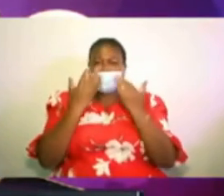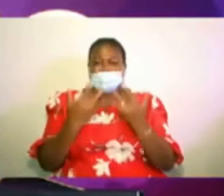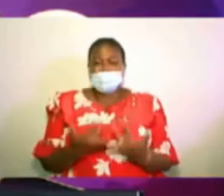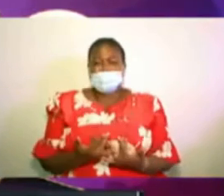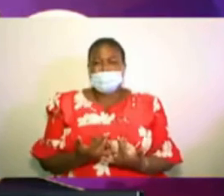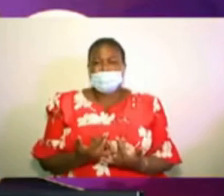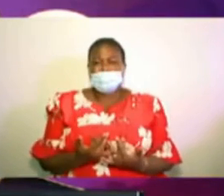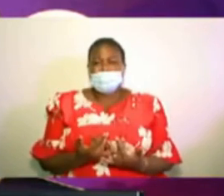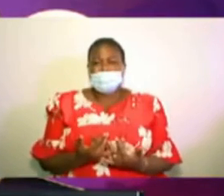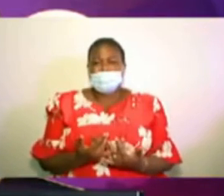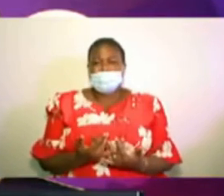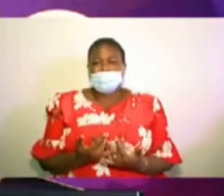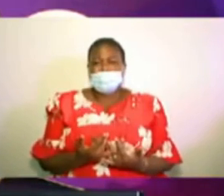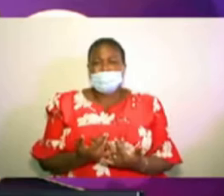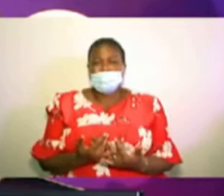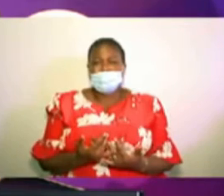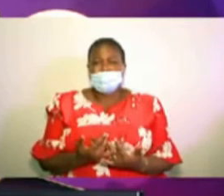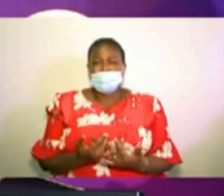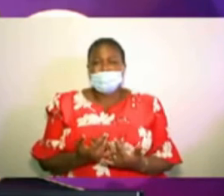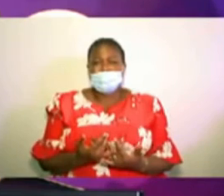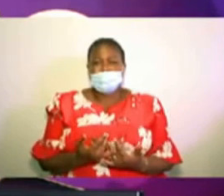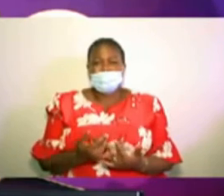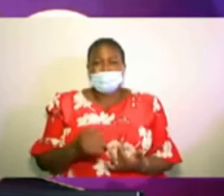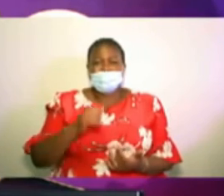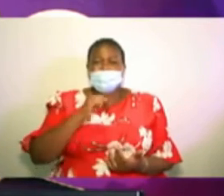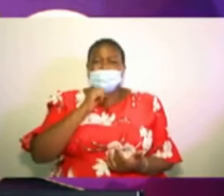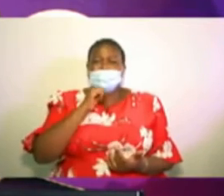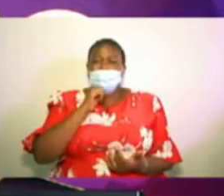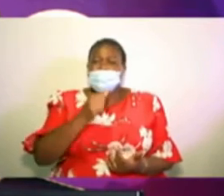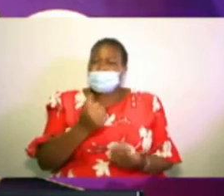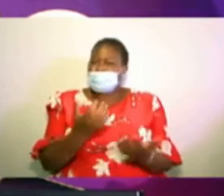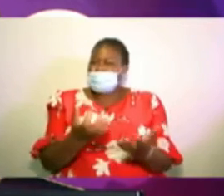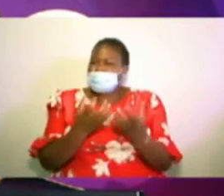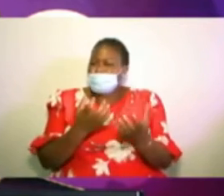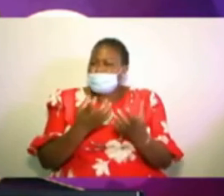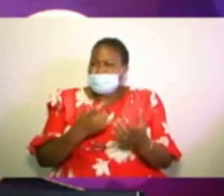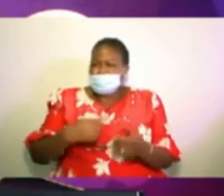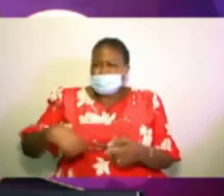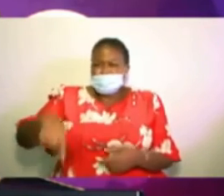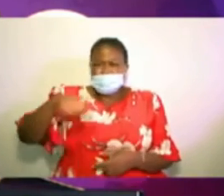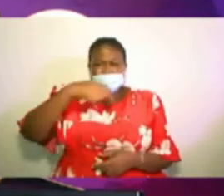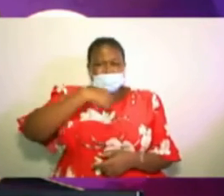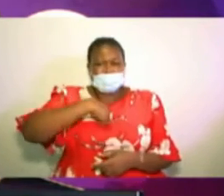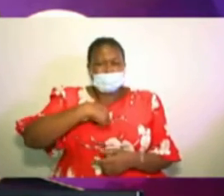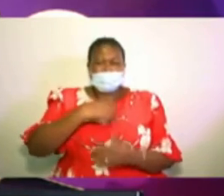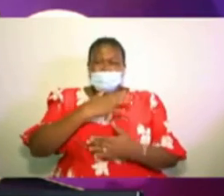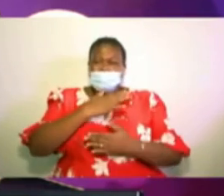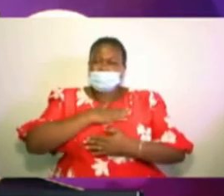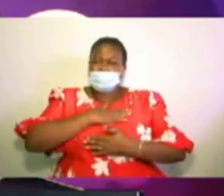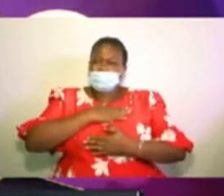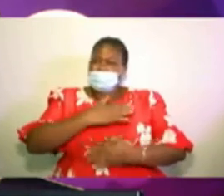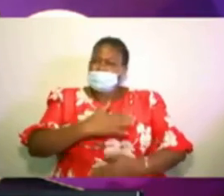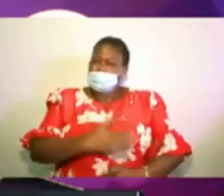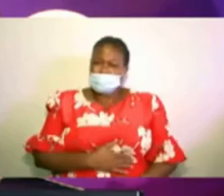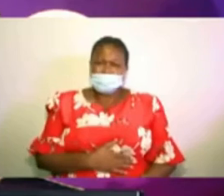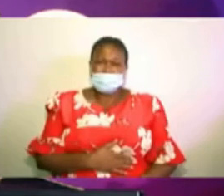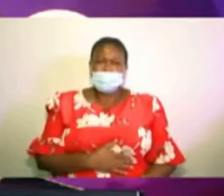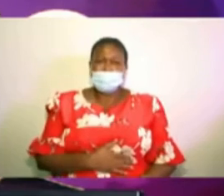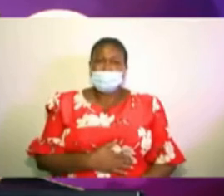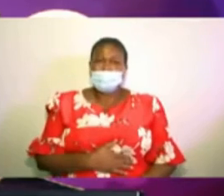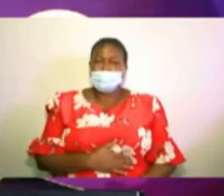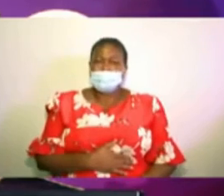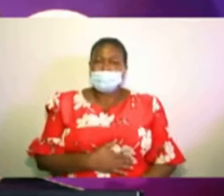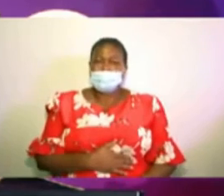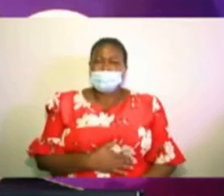We don't want to be bodies. Nous ne voulons pas être des corps. Oh Lord. Oh